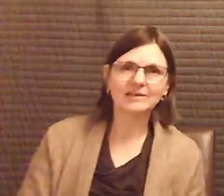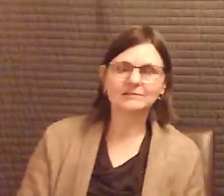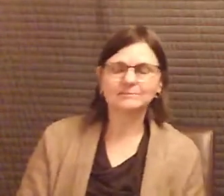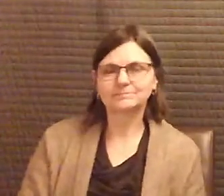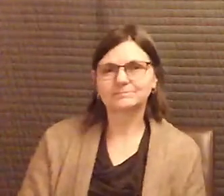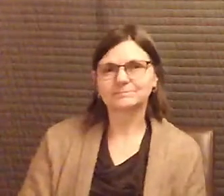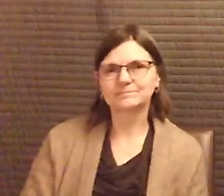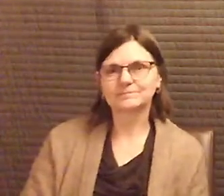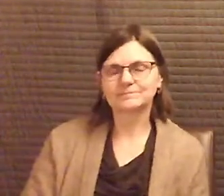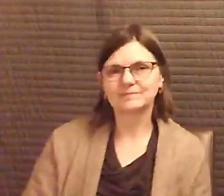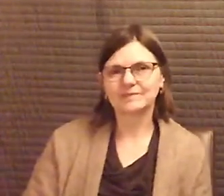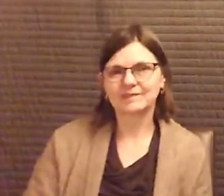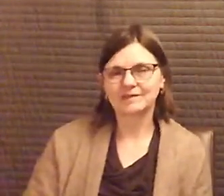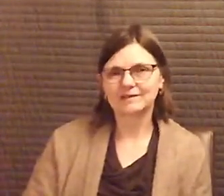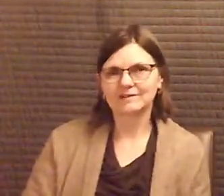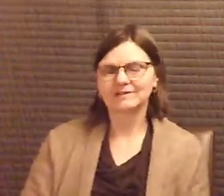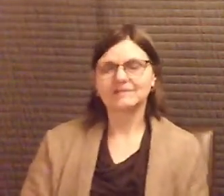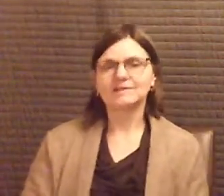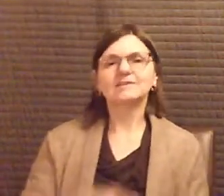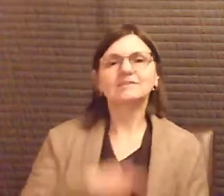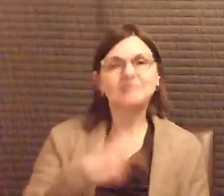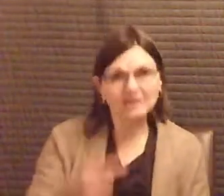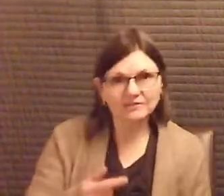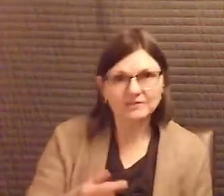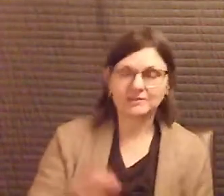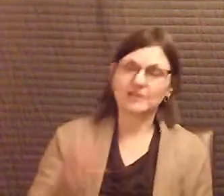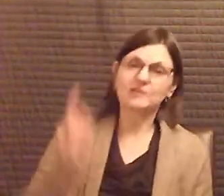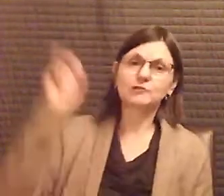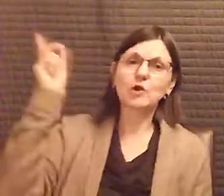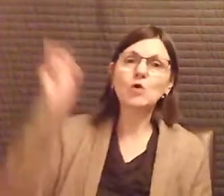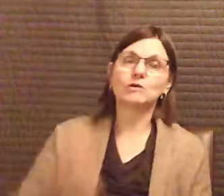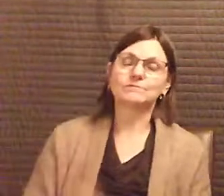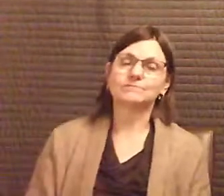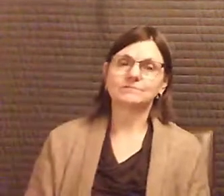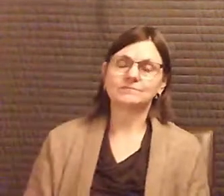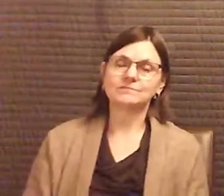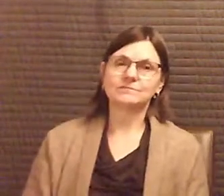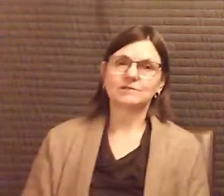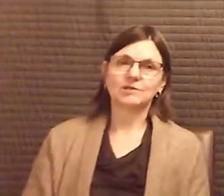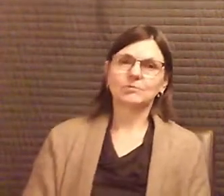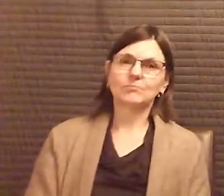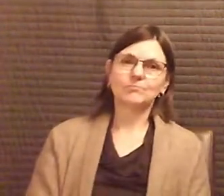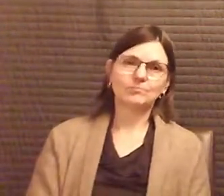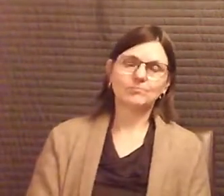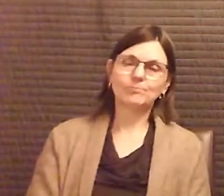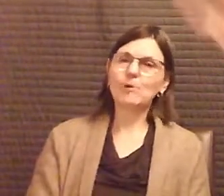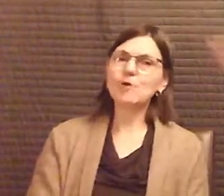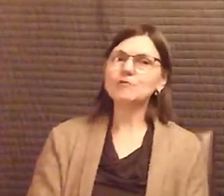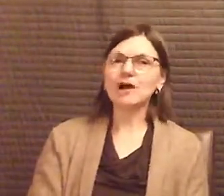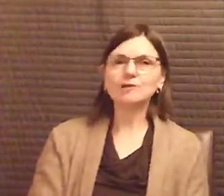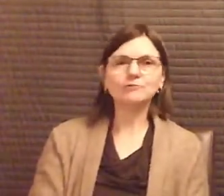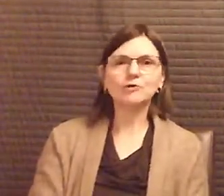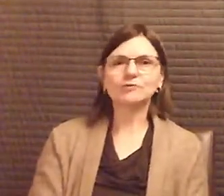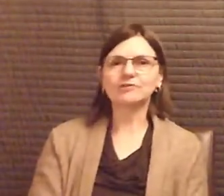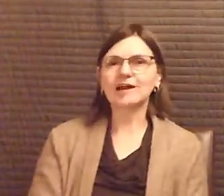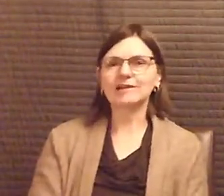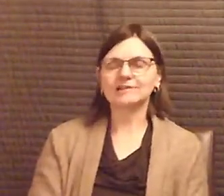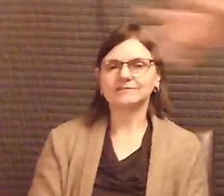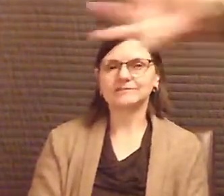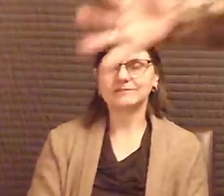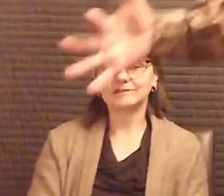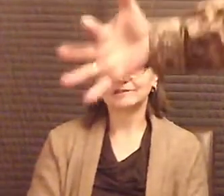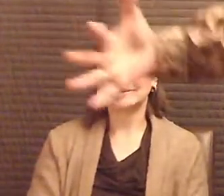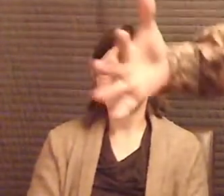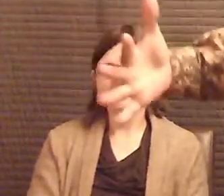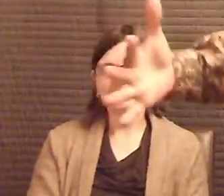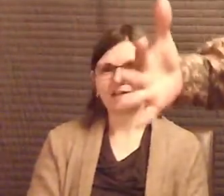mijn 9 eyeworks sotsji dan zal ik je vrouw aan de bodem essence ook de euro verhalen fokken van de